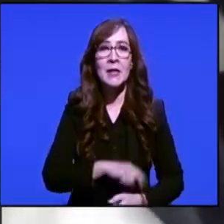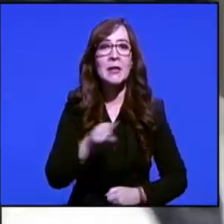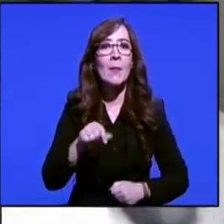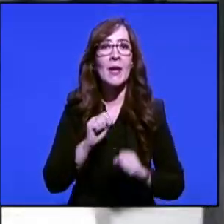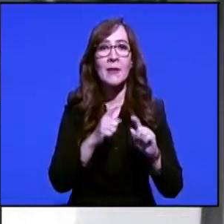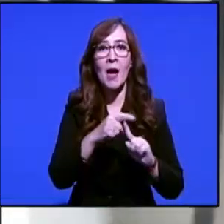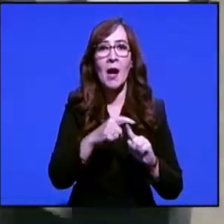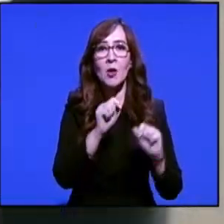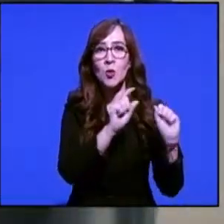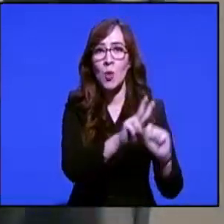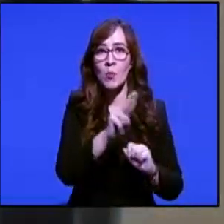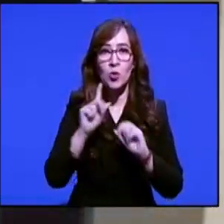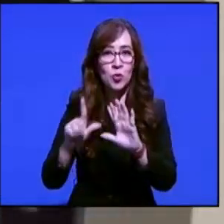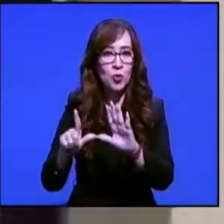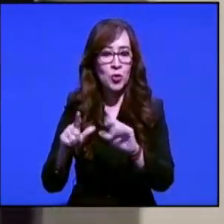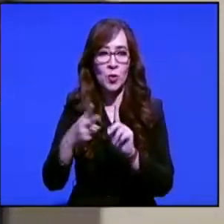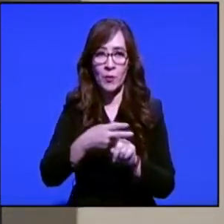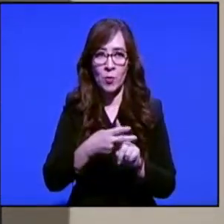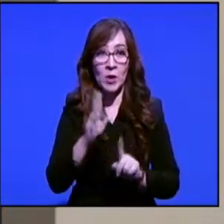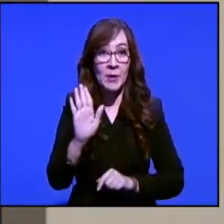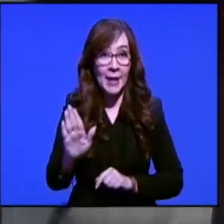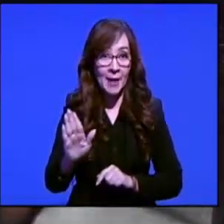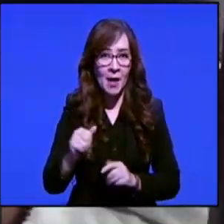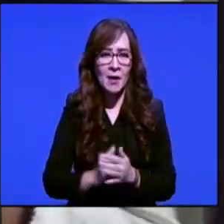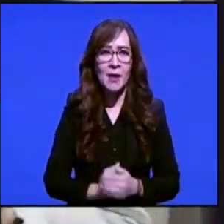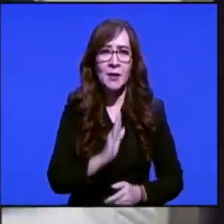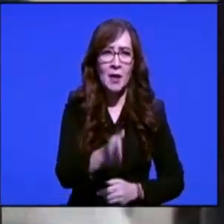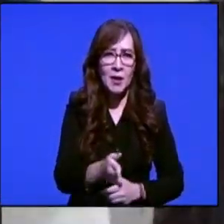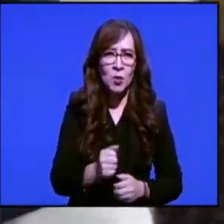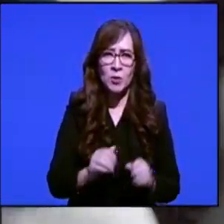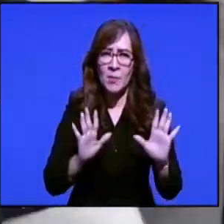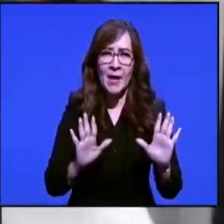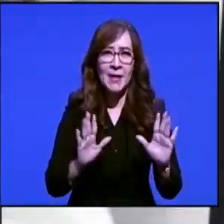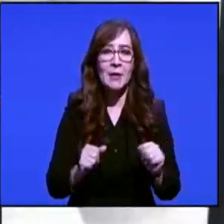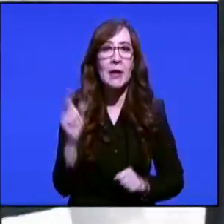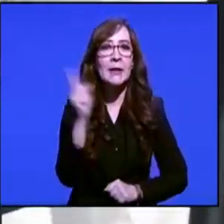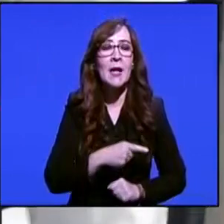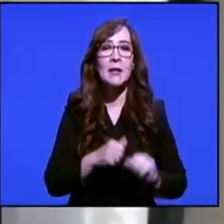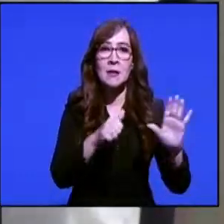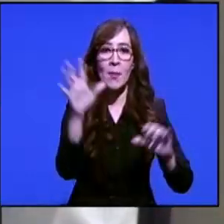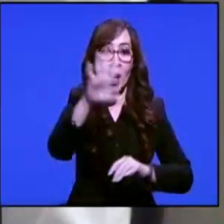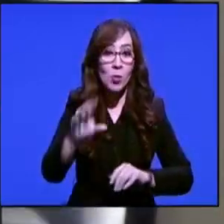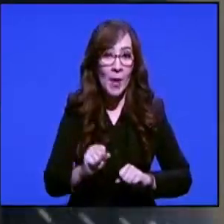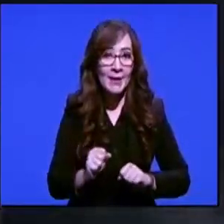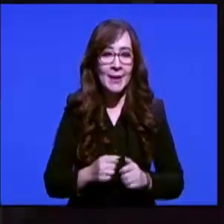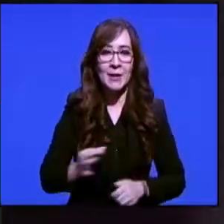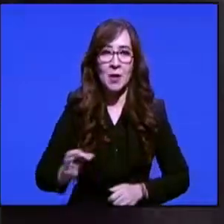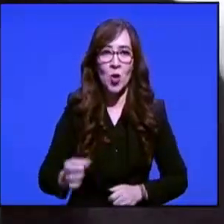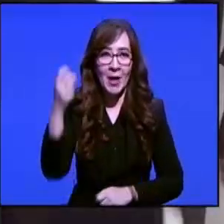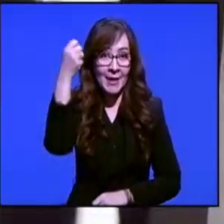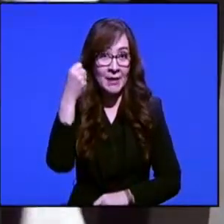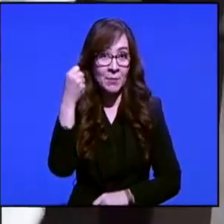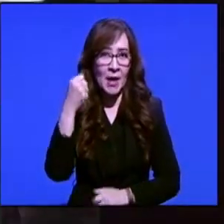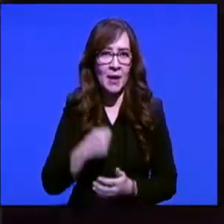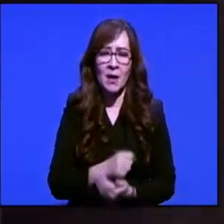mendatang, juga diikuti 51.800 peserta. Dari 6 kota kabupaten Sepriangan Timur di kota Tasikmalaya.